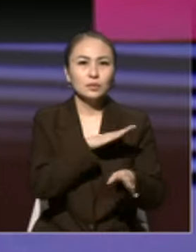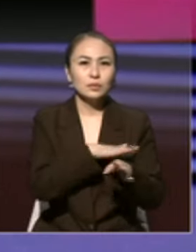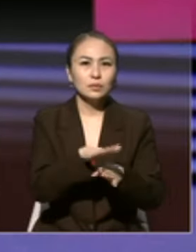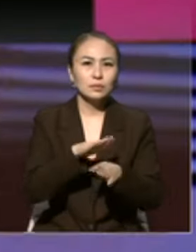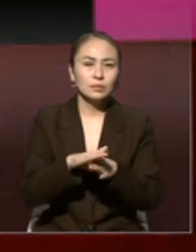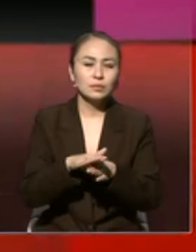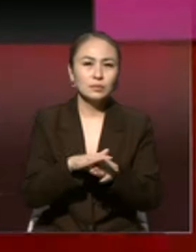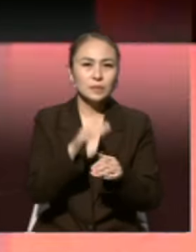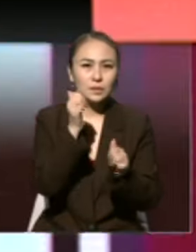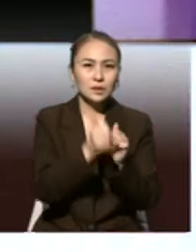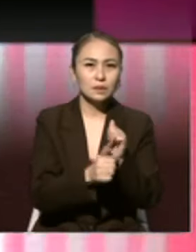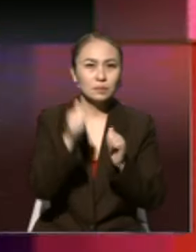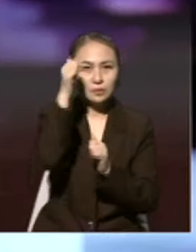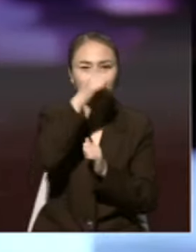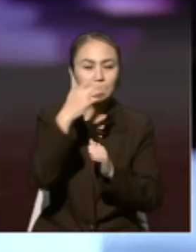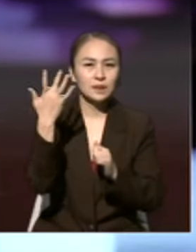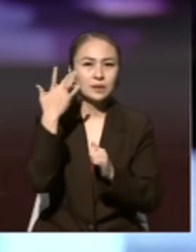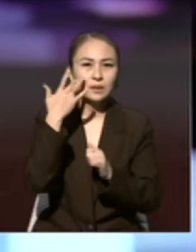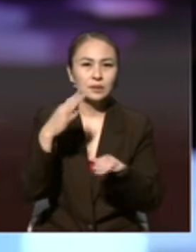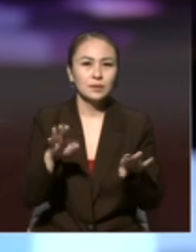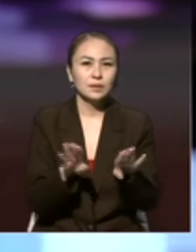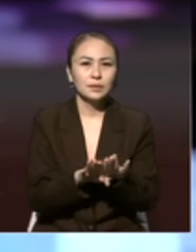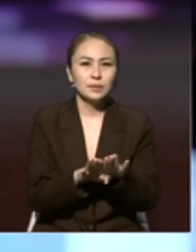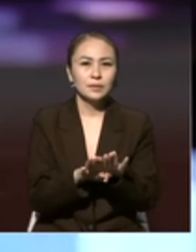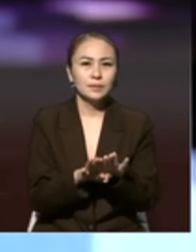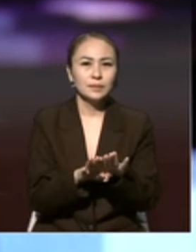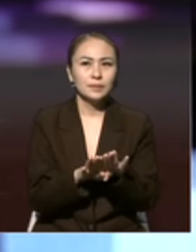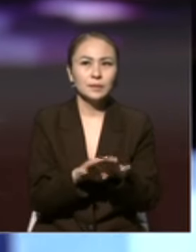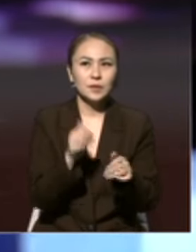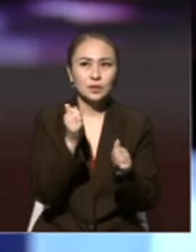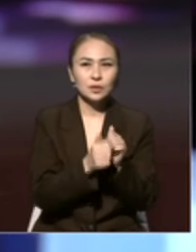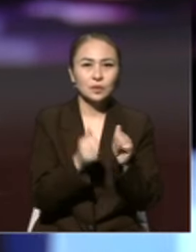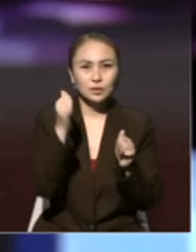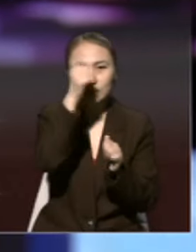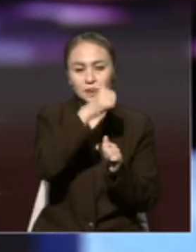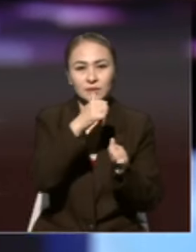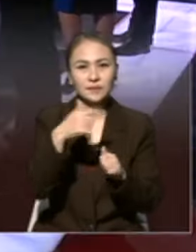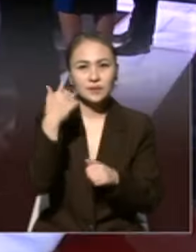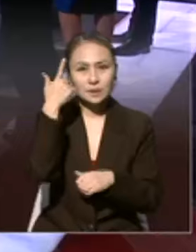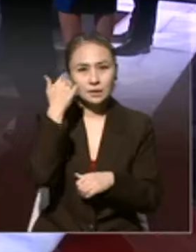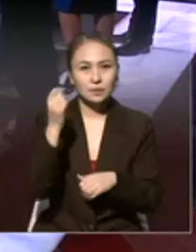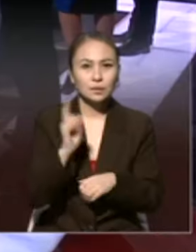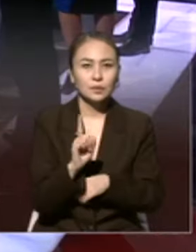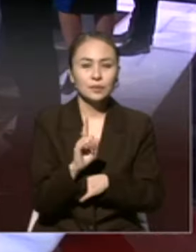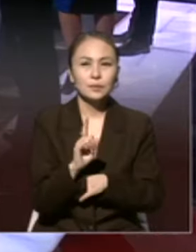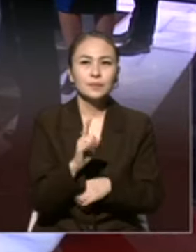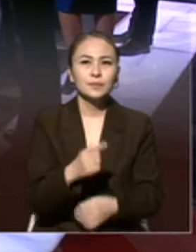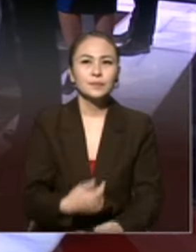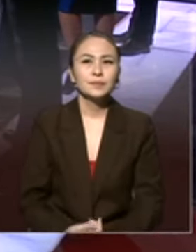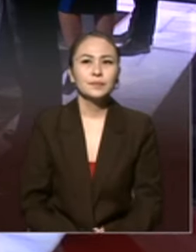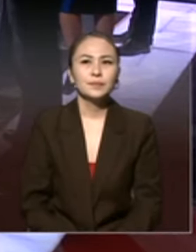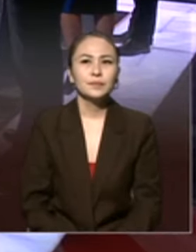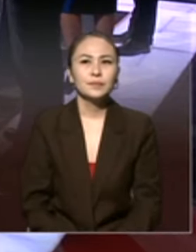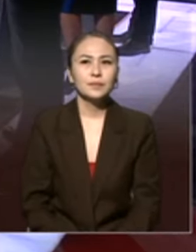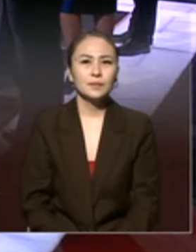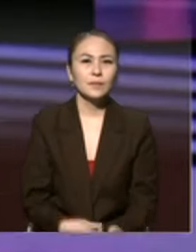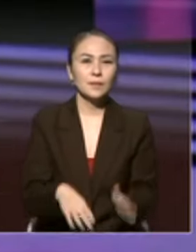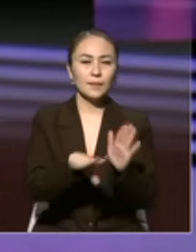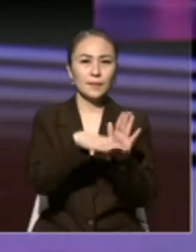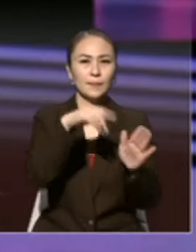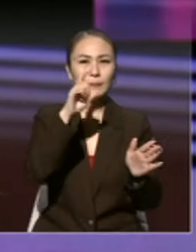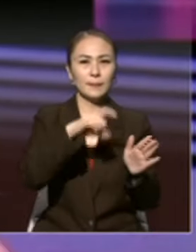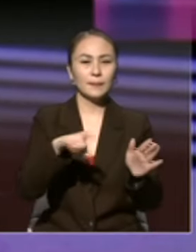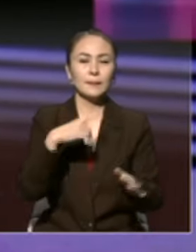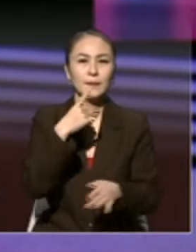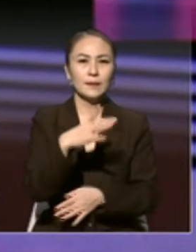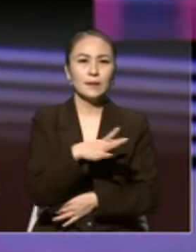мырза, жыл сайын анықтаймыз ғой осы кемшіліктерді. Енді жыл сайын болғанда білесіз ғой, енді бізде осы депутат мырзамыз да айтып кетті,